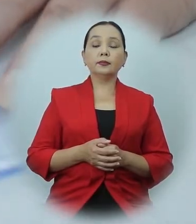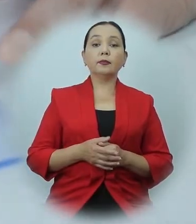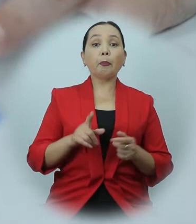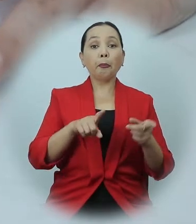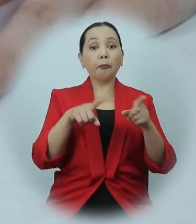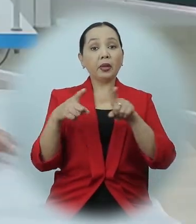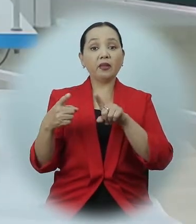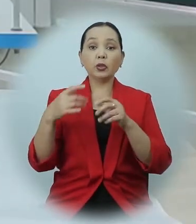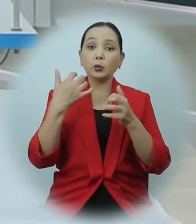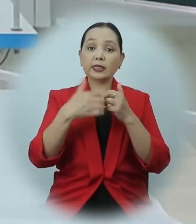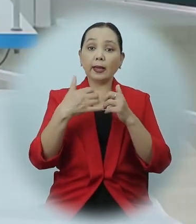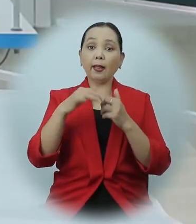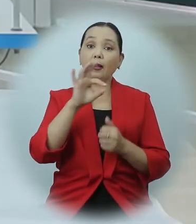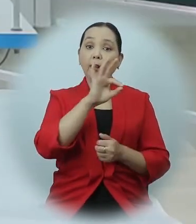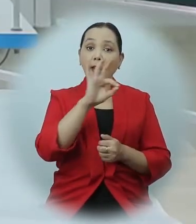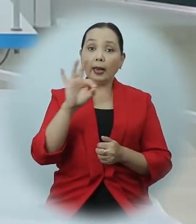Переводим среднюю линию.